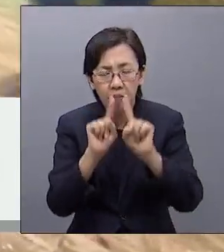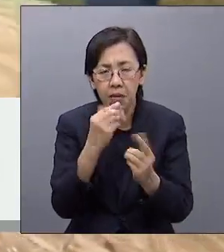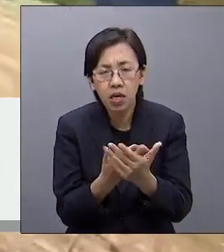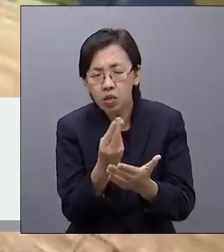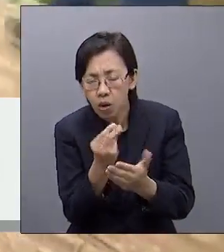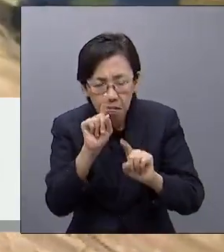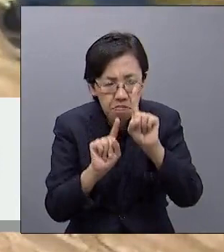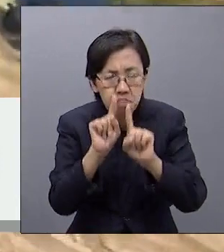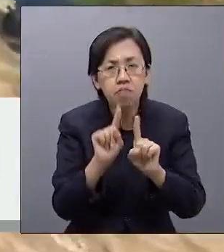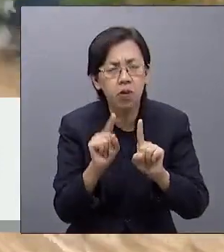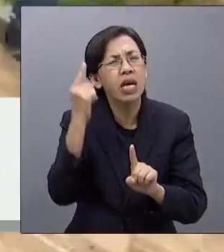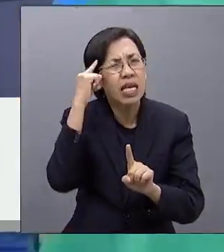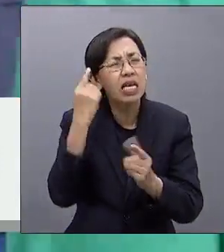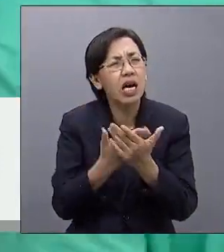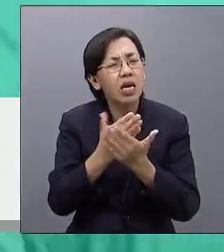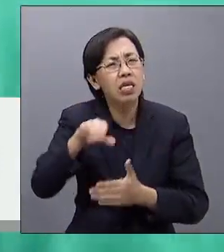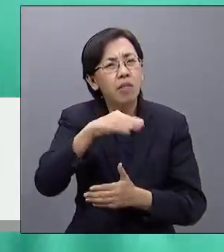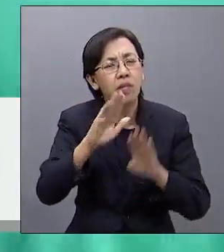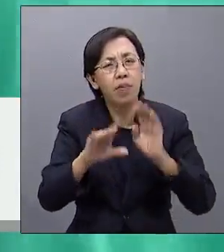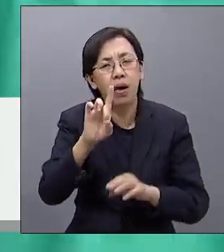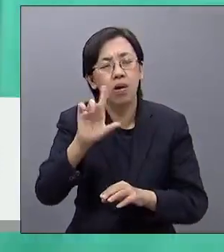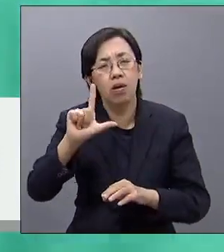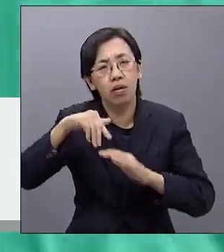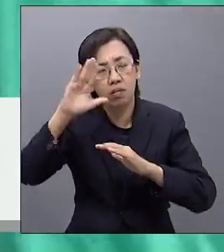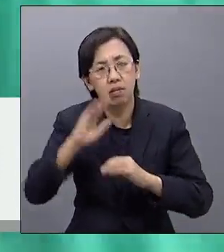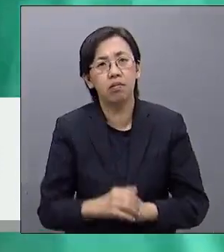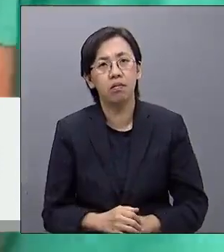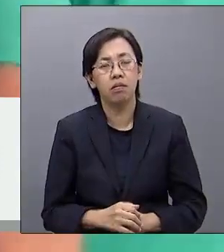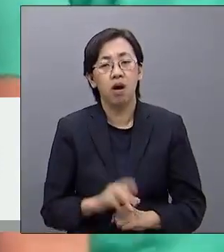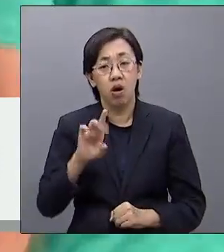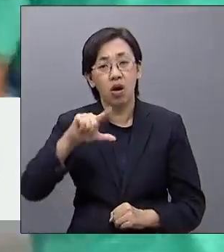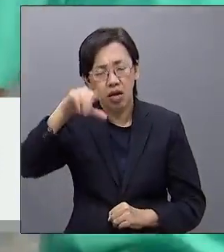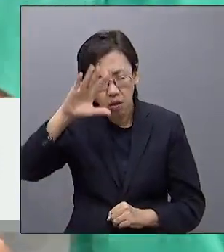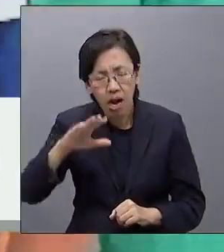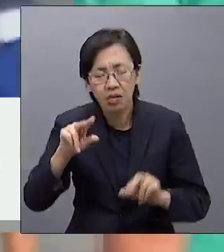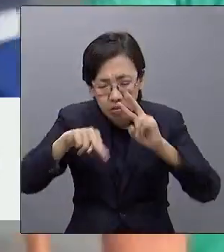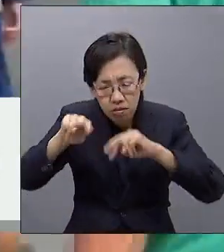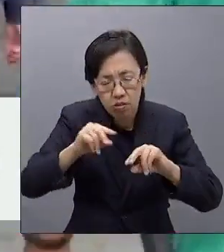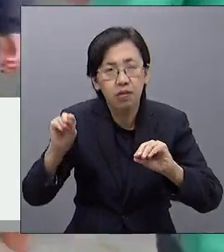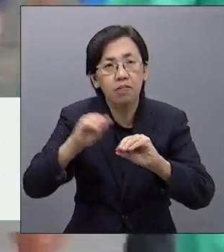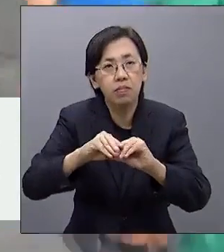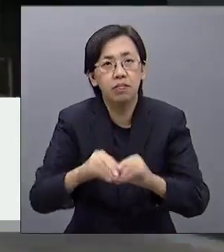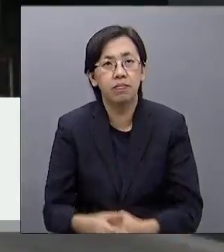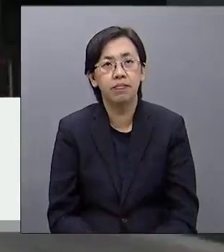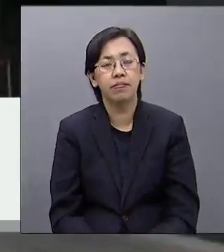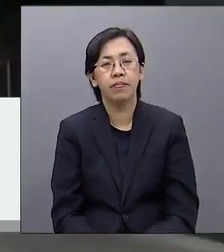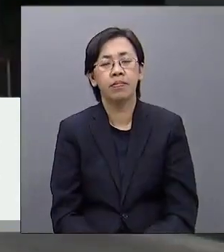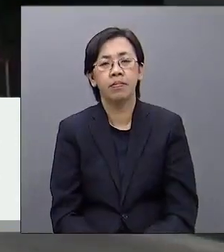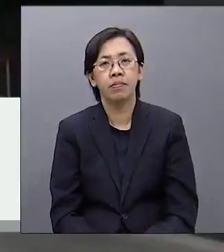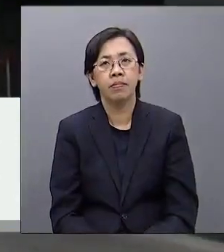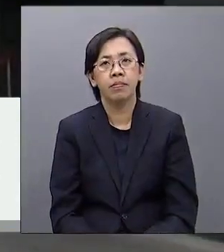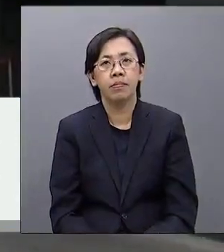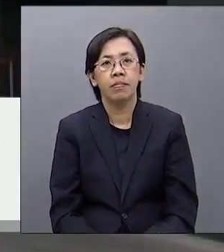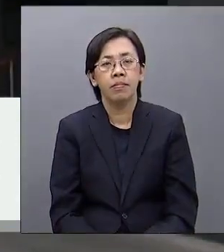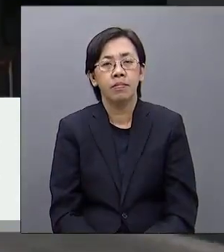คาดว่าไม่น่าจะต่ำกว่าอีกร้อยล้านบาทที่จะต้องนำมาตรวจสอบเพิ่มเติมด้วยนะคะโดยที่